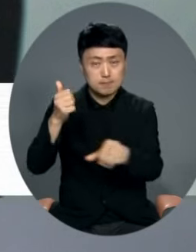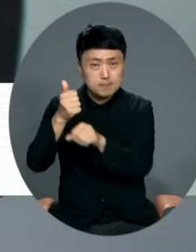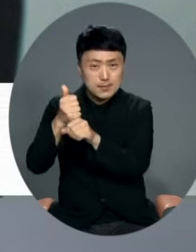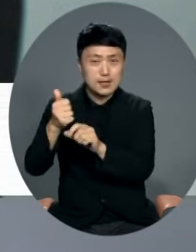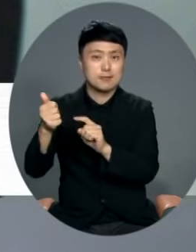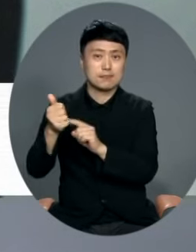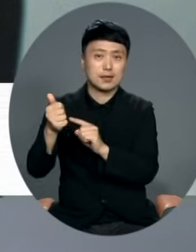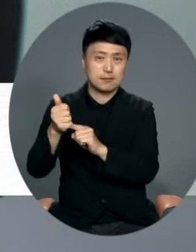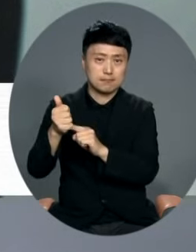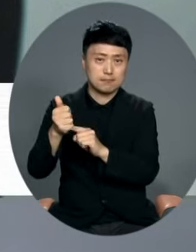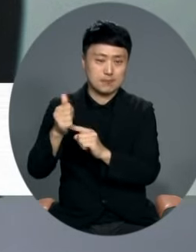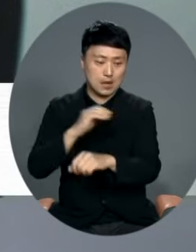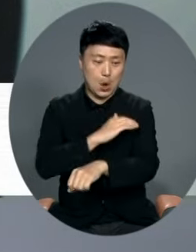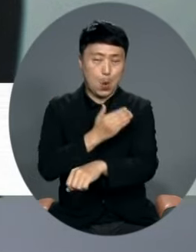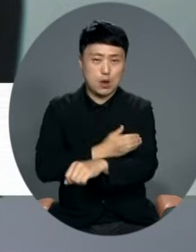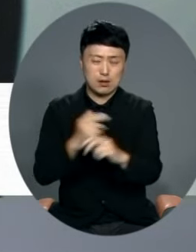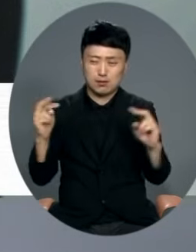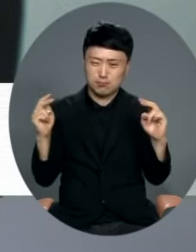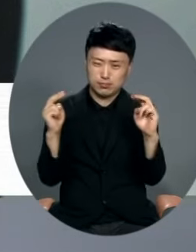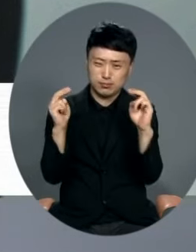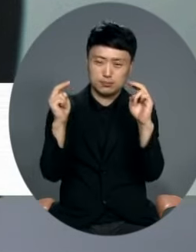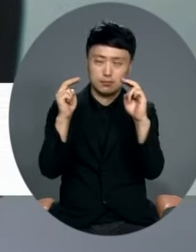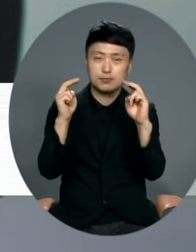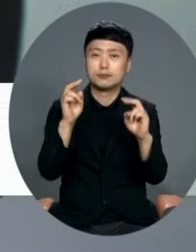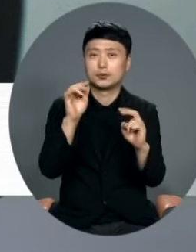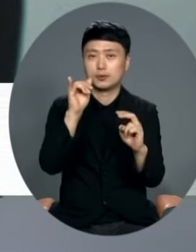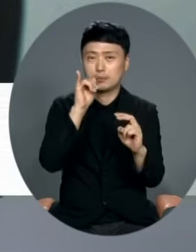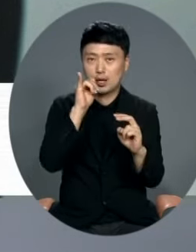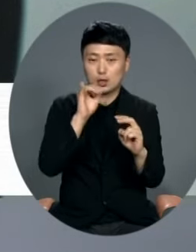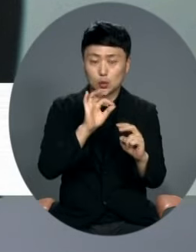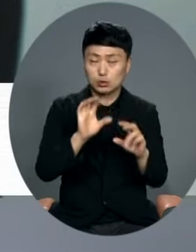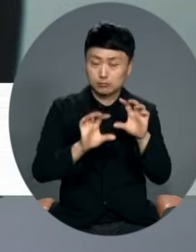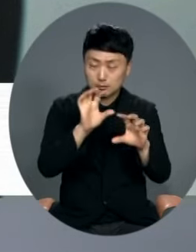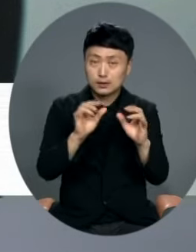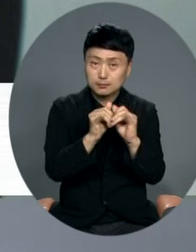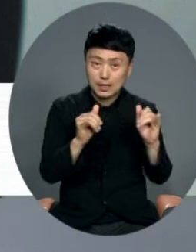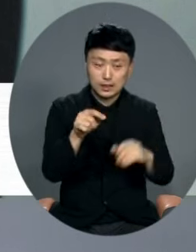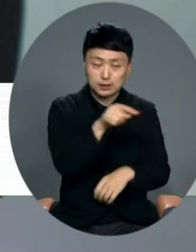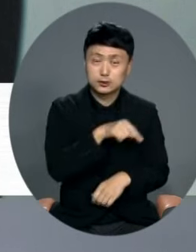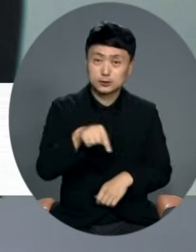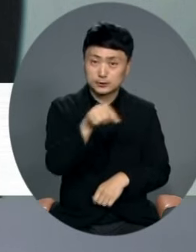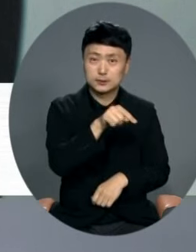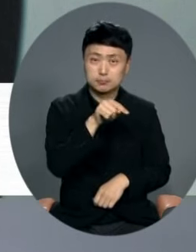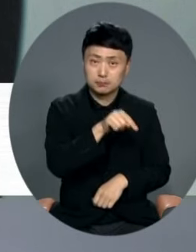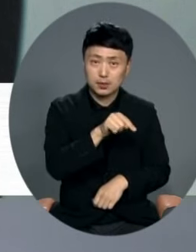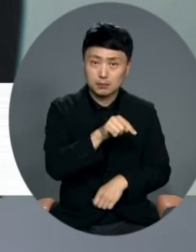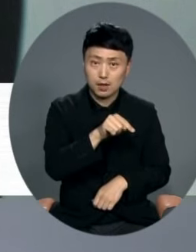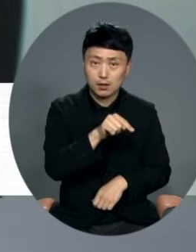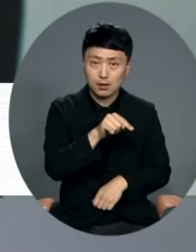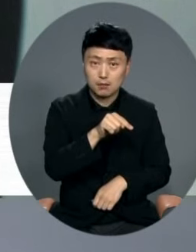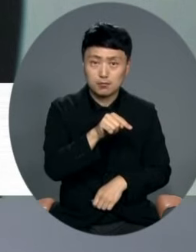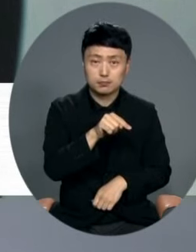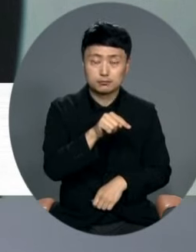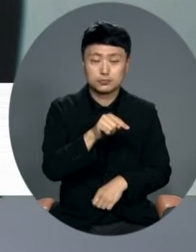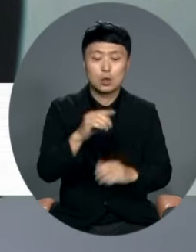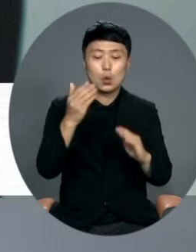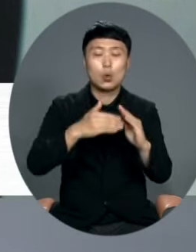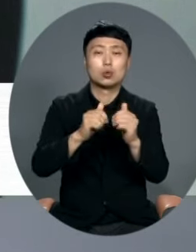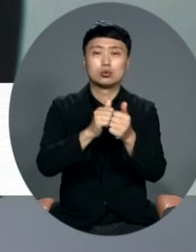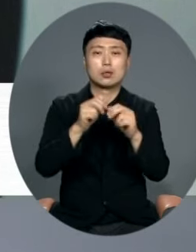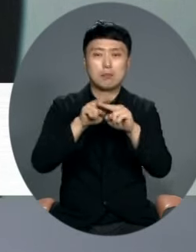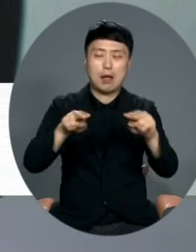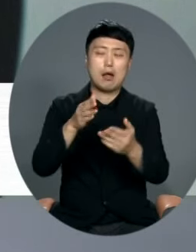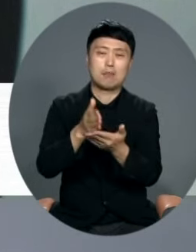경영진과 경영권 다툼이 벌어지고 있습니다. 개미 투자자가 대부분인 소액 주주들은 상장 폐지만은 막아달라고